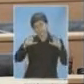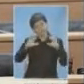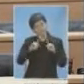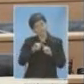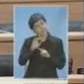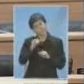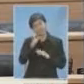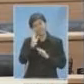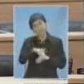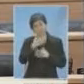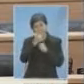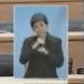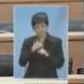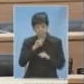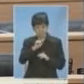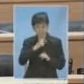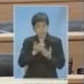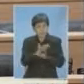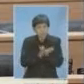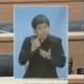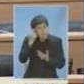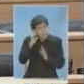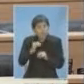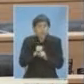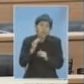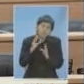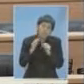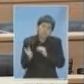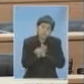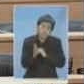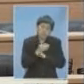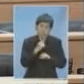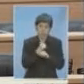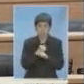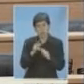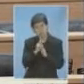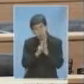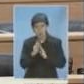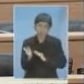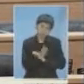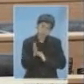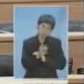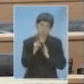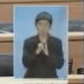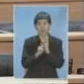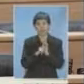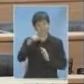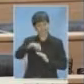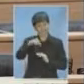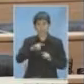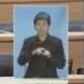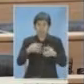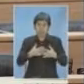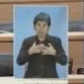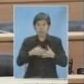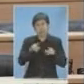ใจสภาสภาเป็นเพียงแค่เครื่องมืออย่างใดอย่างหนึ่งเท่านั้นในการผลิตกฎหมายออกไปสภานี้เหมือนโรงง